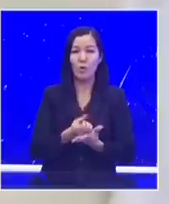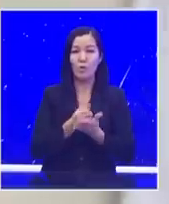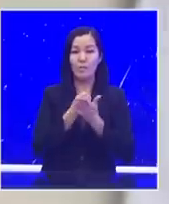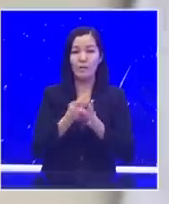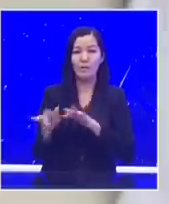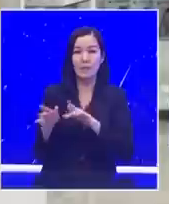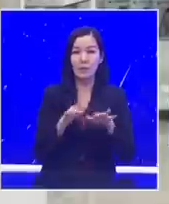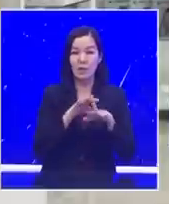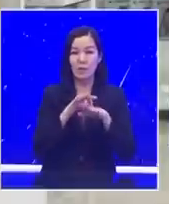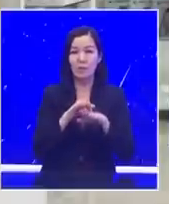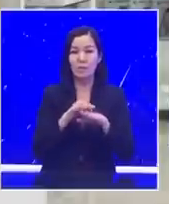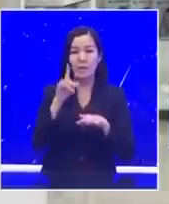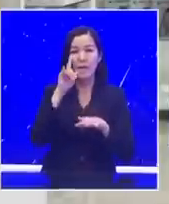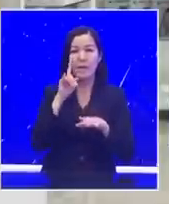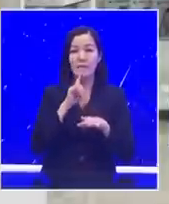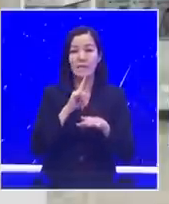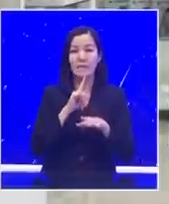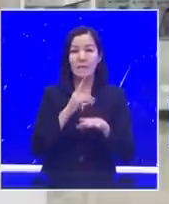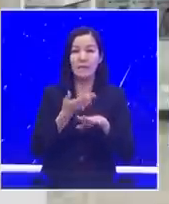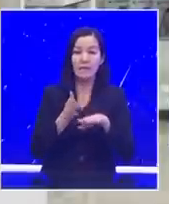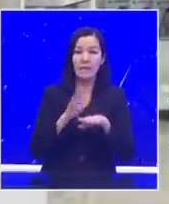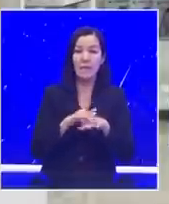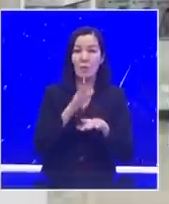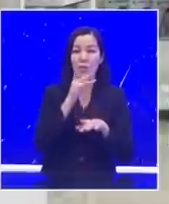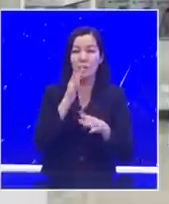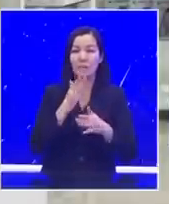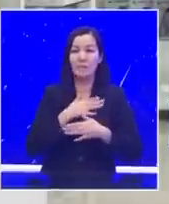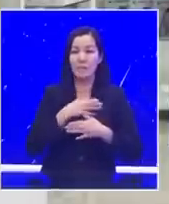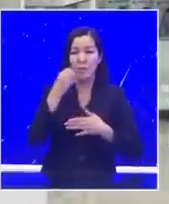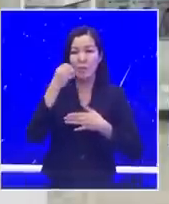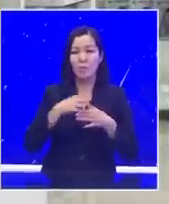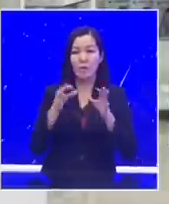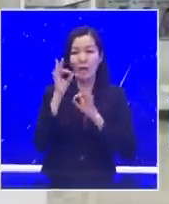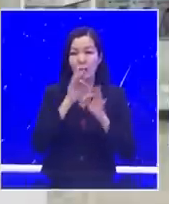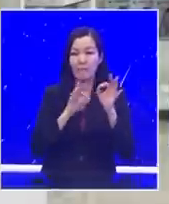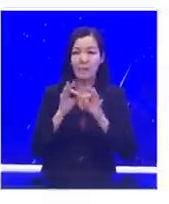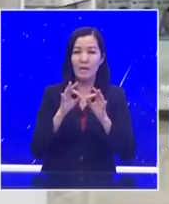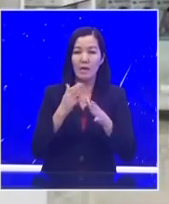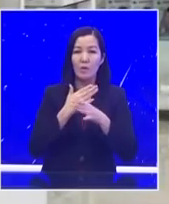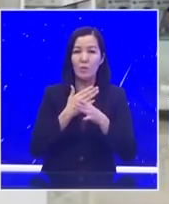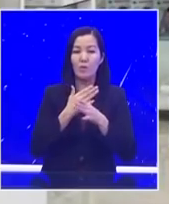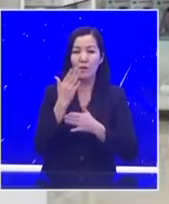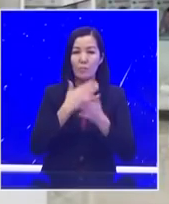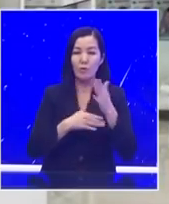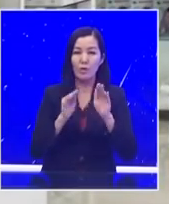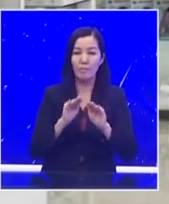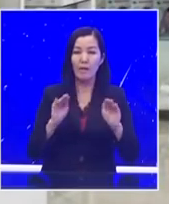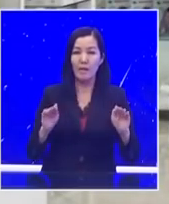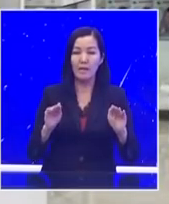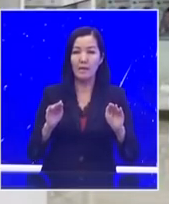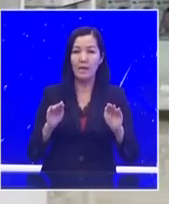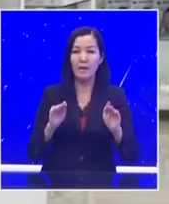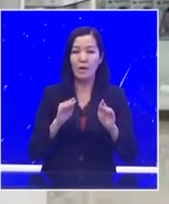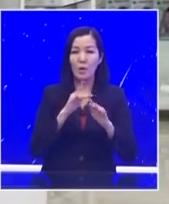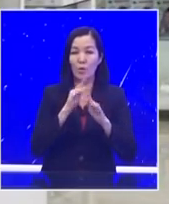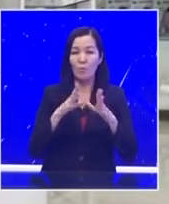іс-шараларды өткіземіз. Елімізге осындай індет келген кезде біздің орталық аптека өзінің қолынан келгенше мүгедек балаларға және де